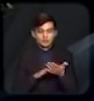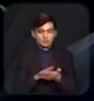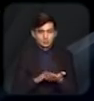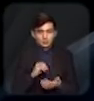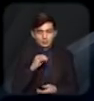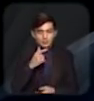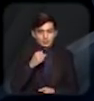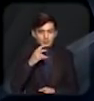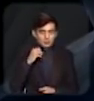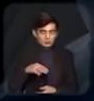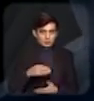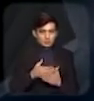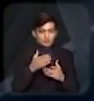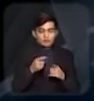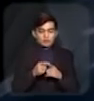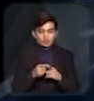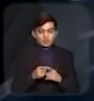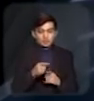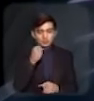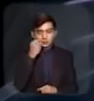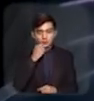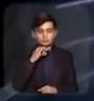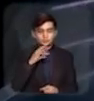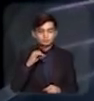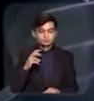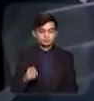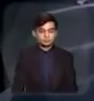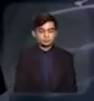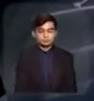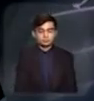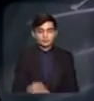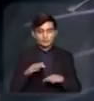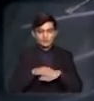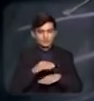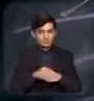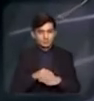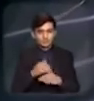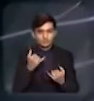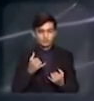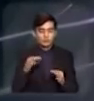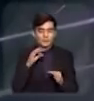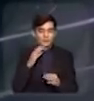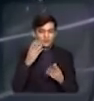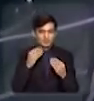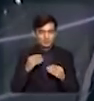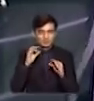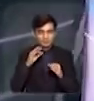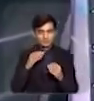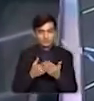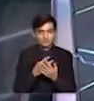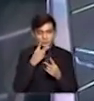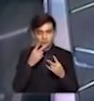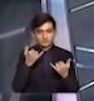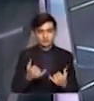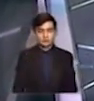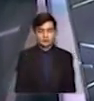жалғастырамыз. Ерханат, кезек сенде. Рахмет, Ирина. Ассаламу алейкум. Сәрсенбінің ақпараттарымен таныс болыңыздар. Қазір